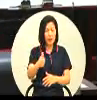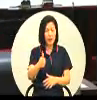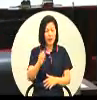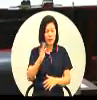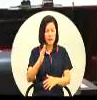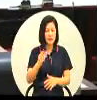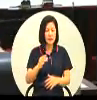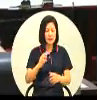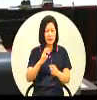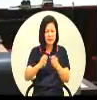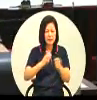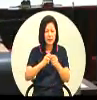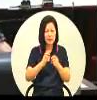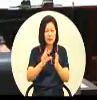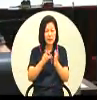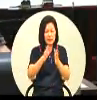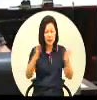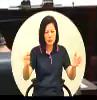啊。